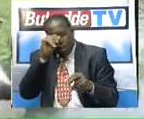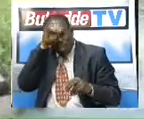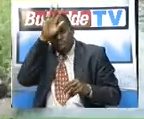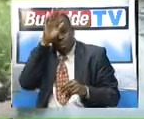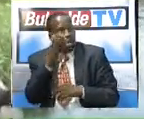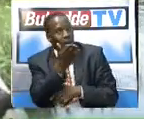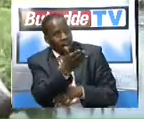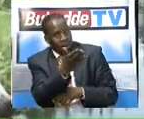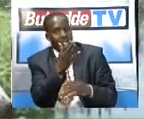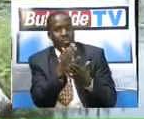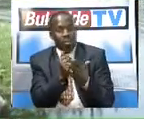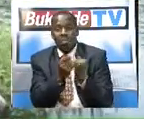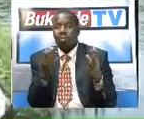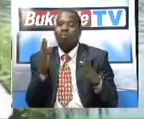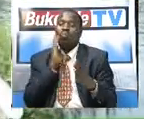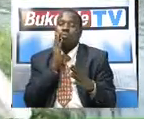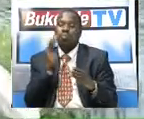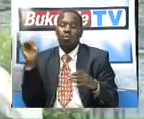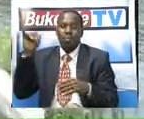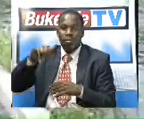enfaafa ebiriko.